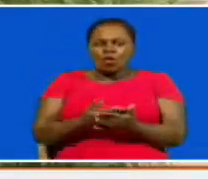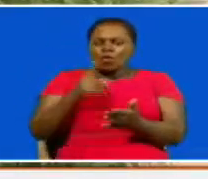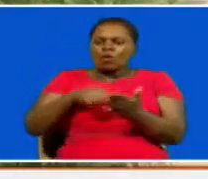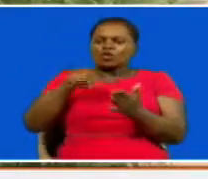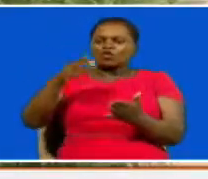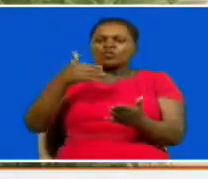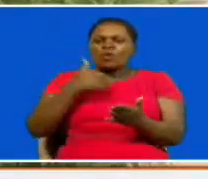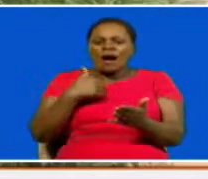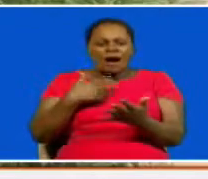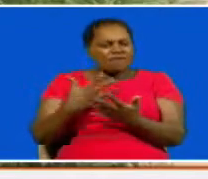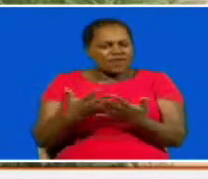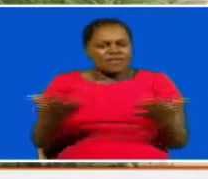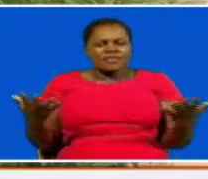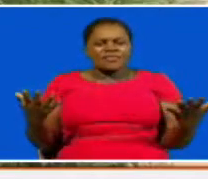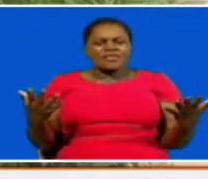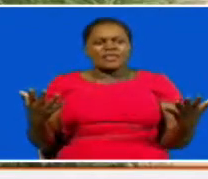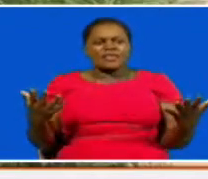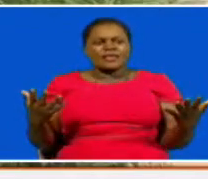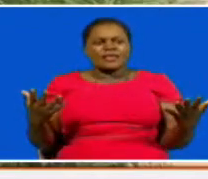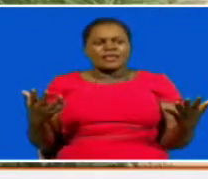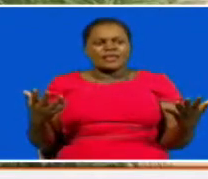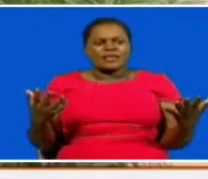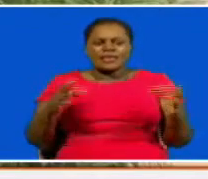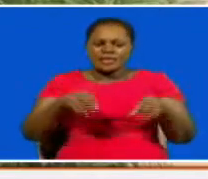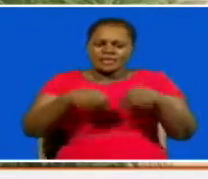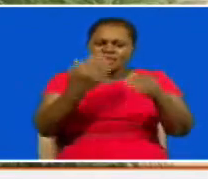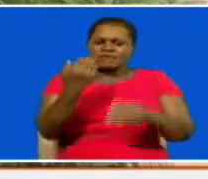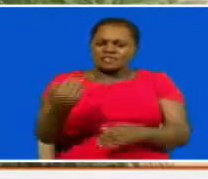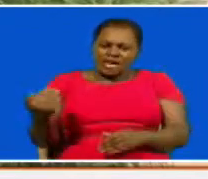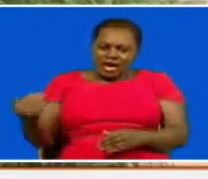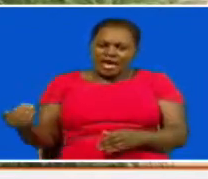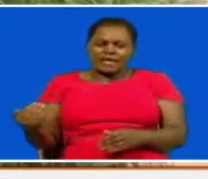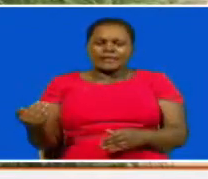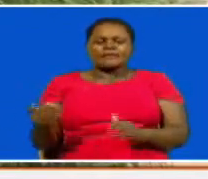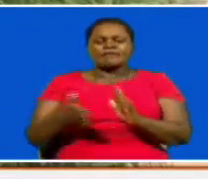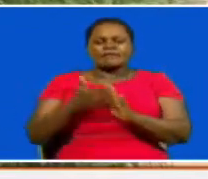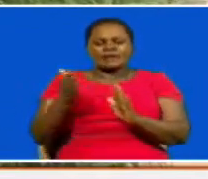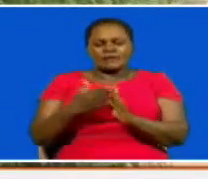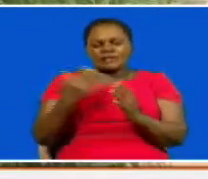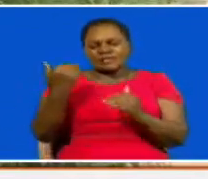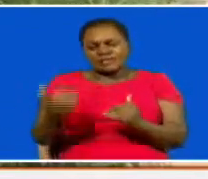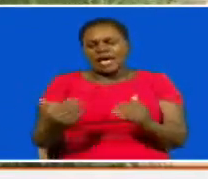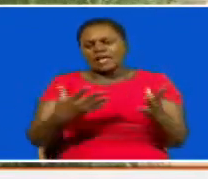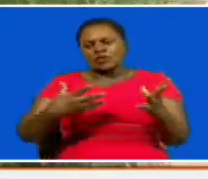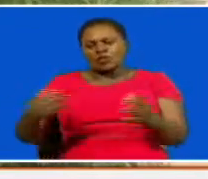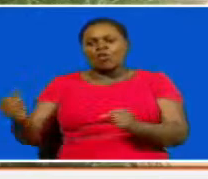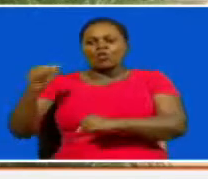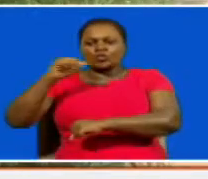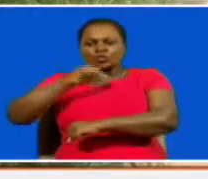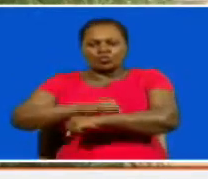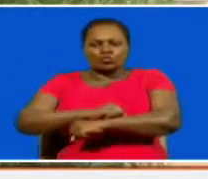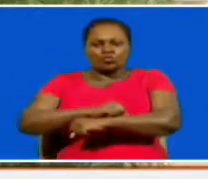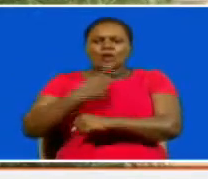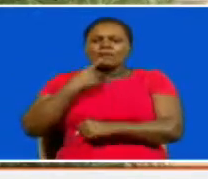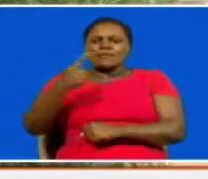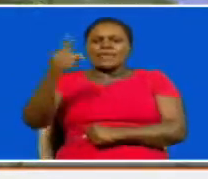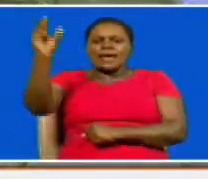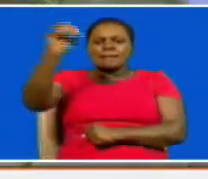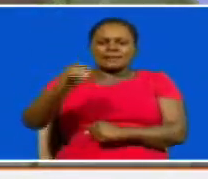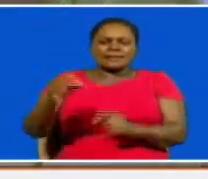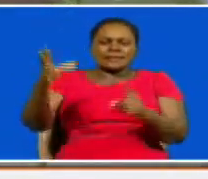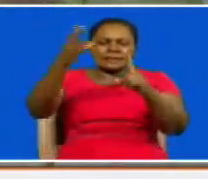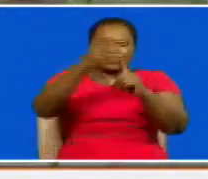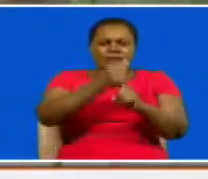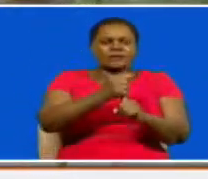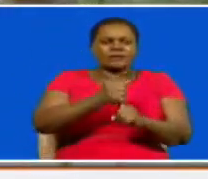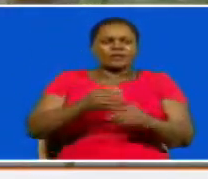mtoto, kama kuna zile vitu unafaa kushughulikia mtoto, uweze kushughulikia ili kuona kwamba ile asilimia 100 umeweza kuwafikia.